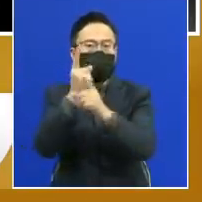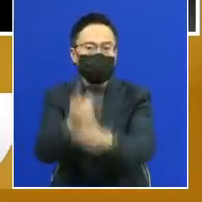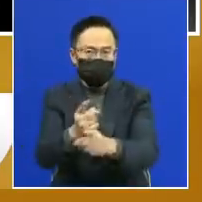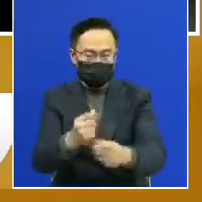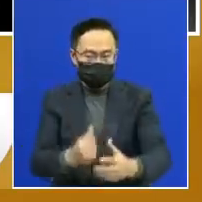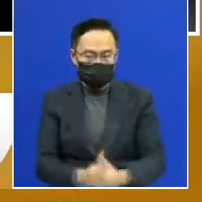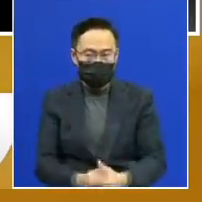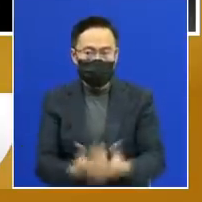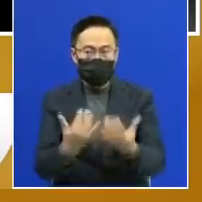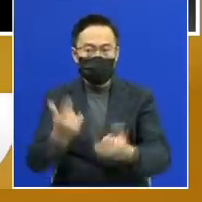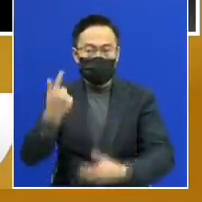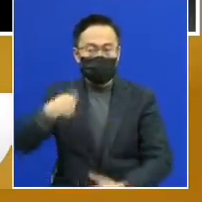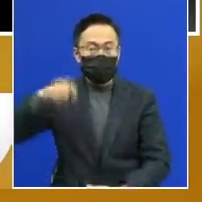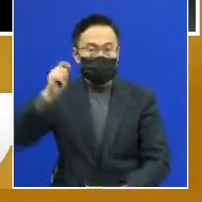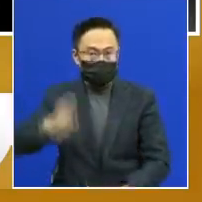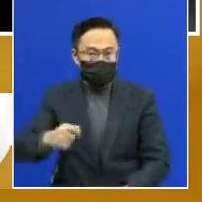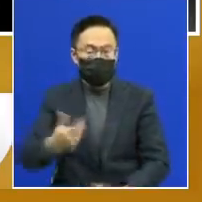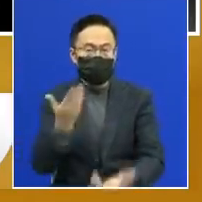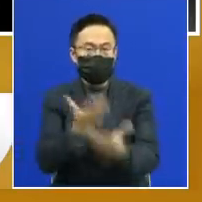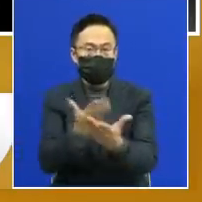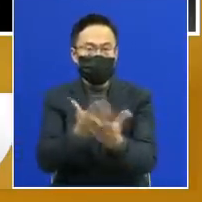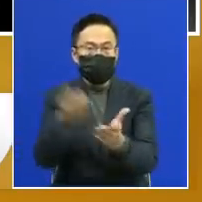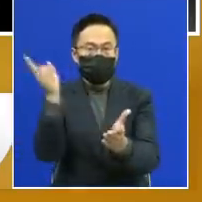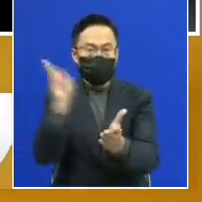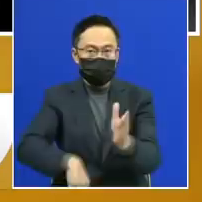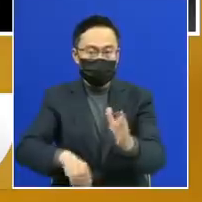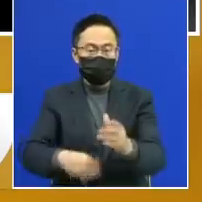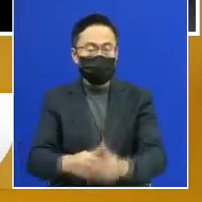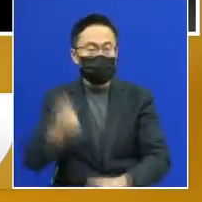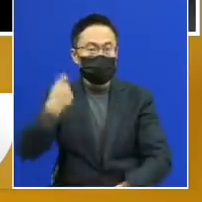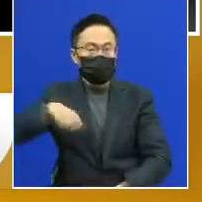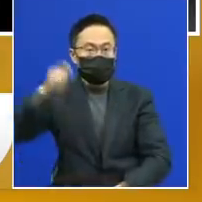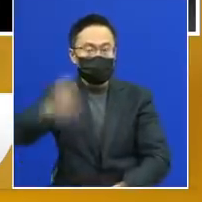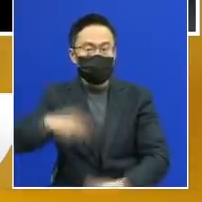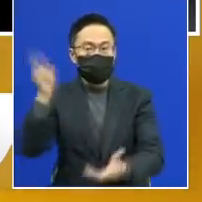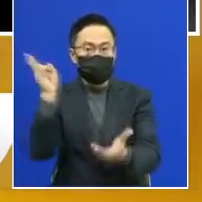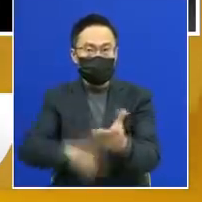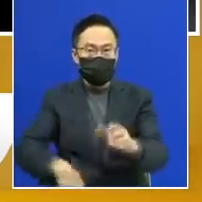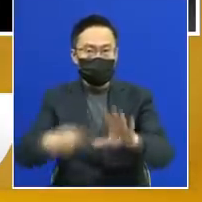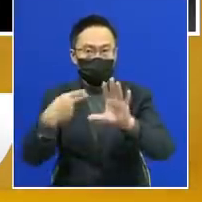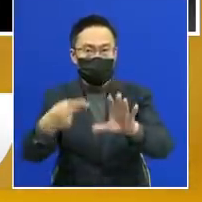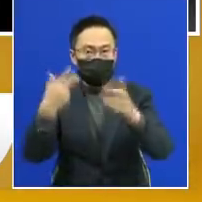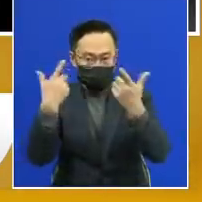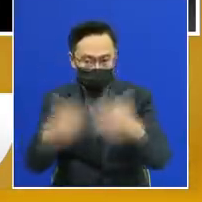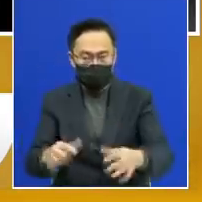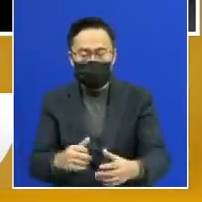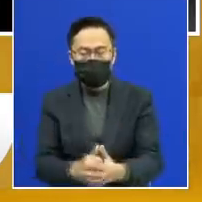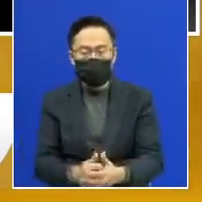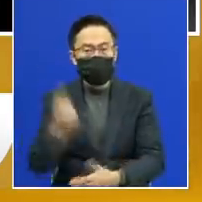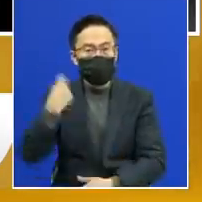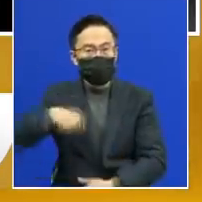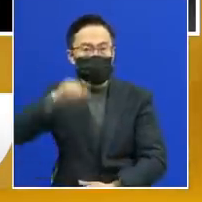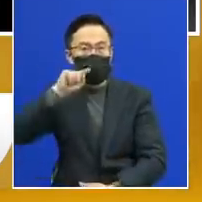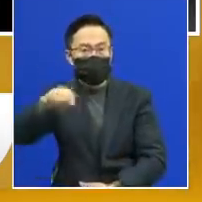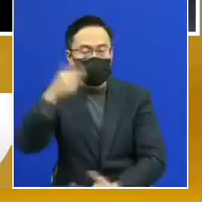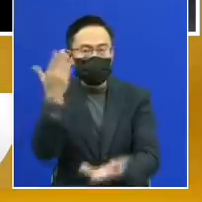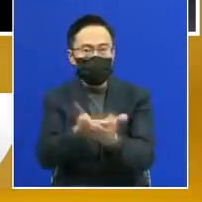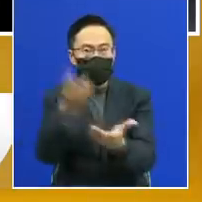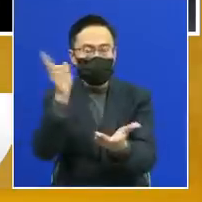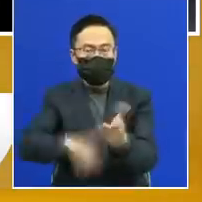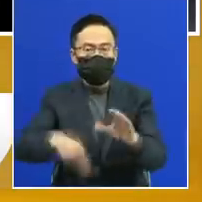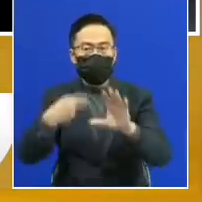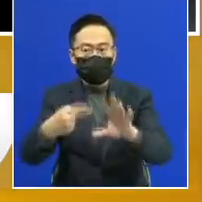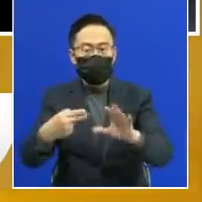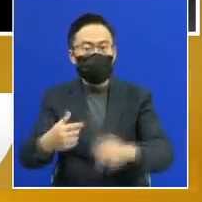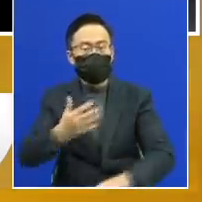คะเพราะว่าศาลได้ตัดสินให้เขาจ่ายมาแล้ว 50,000 กว่าบาทพี่กับสามียังนอนคุยกันเลยว่าเนี่ยรู้สึกไม่อย